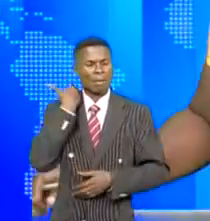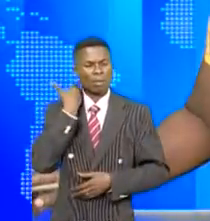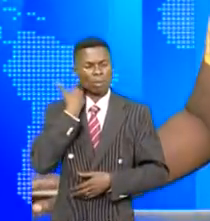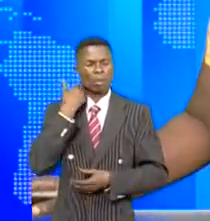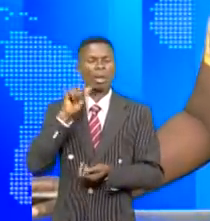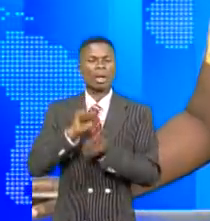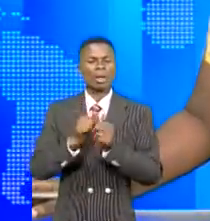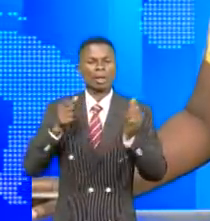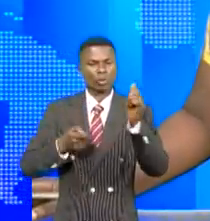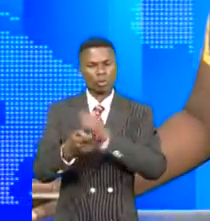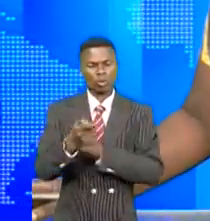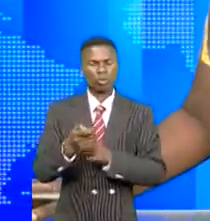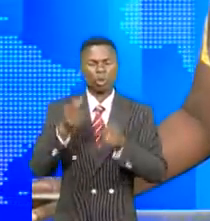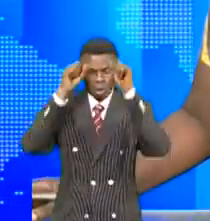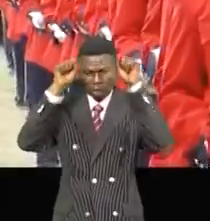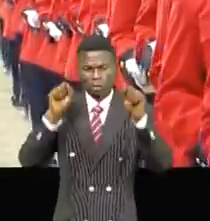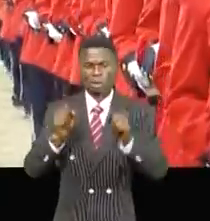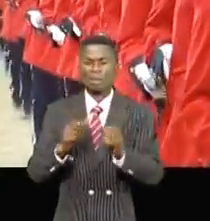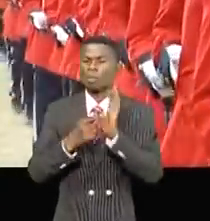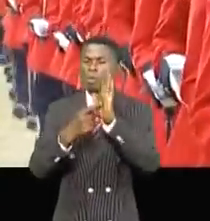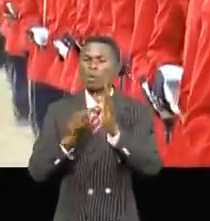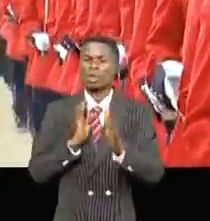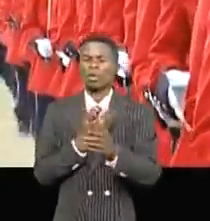dire toute la solidarité africaine.